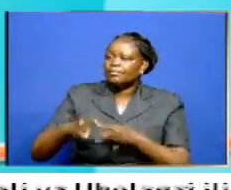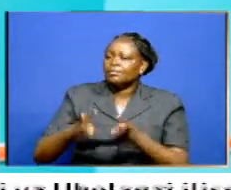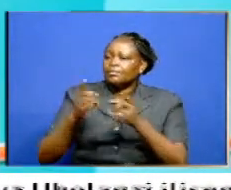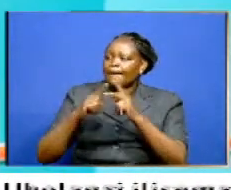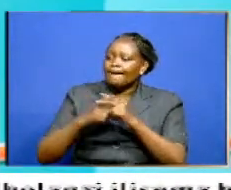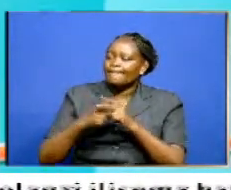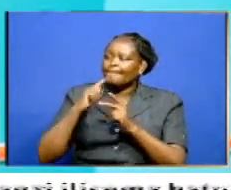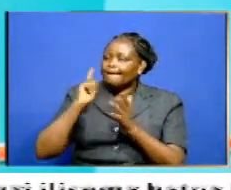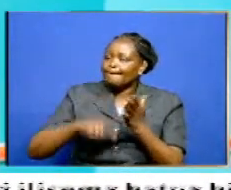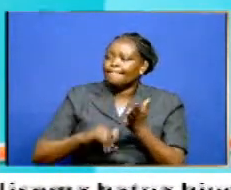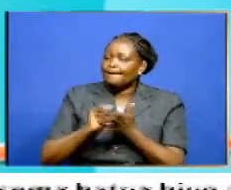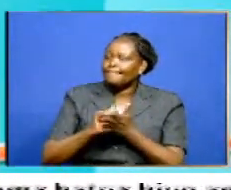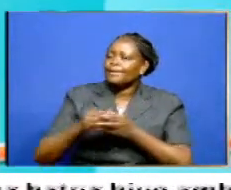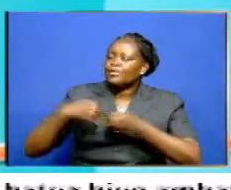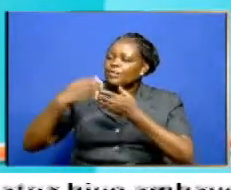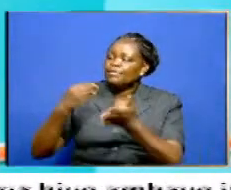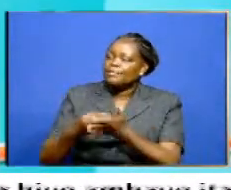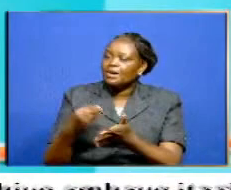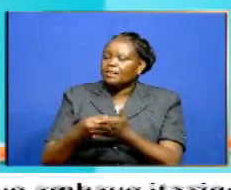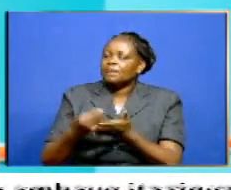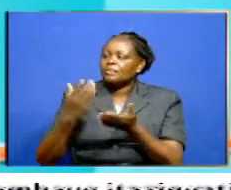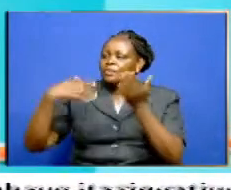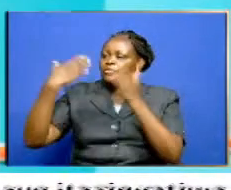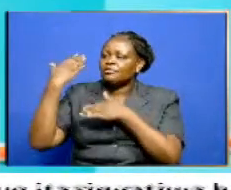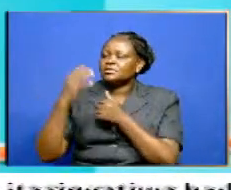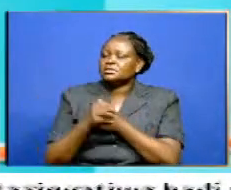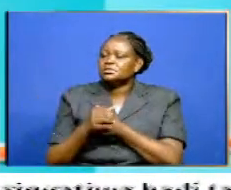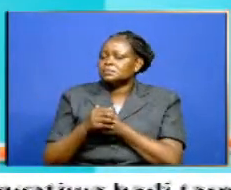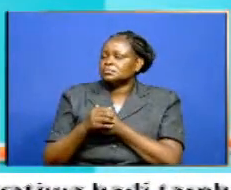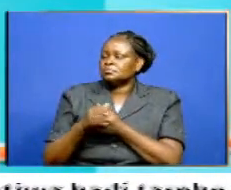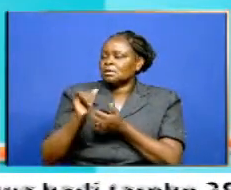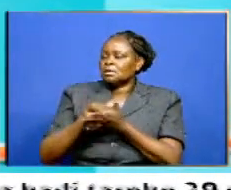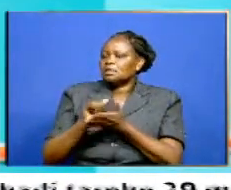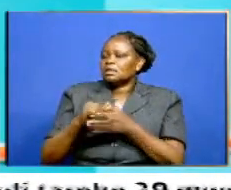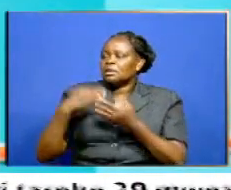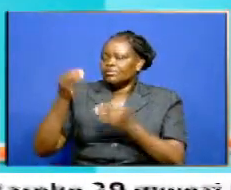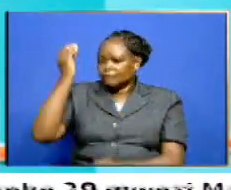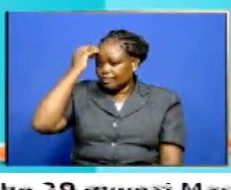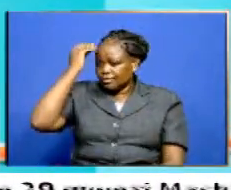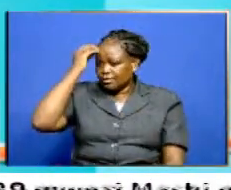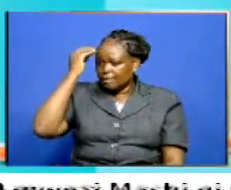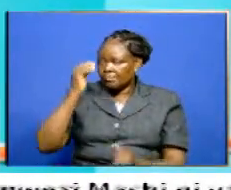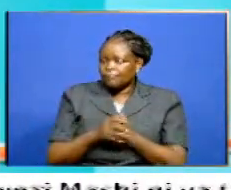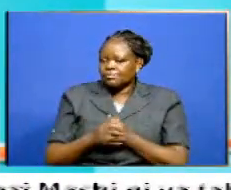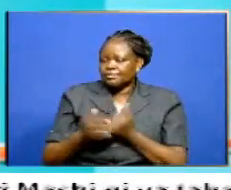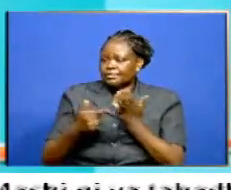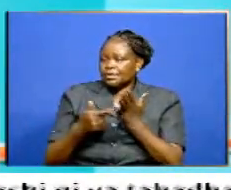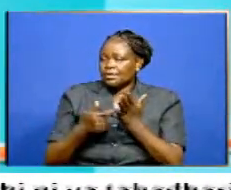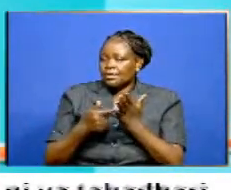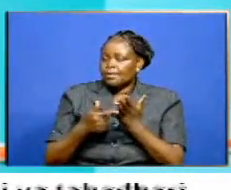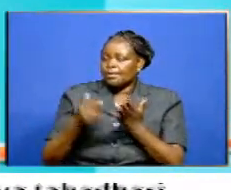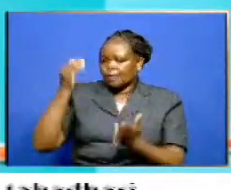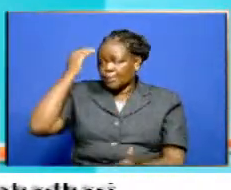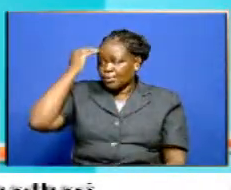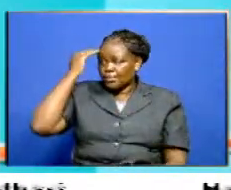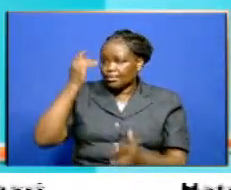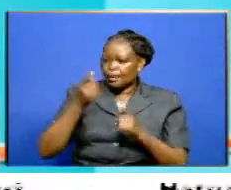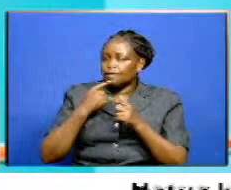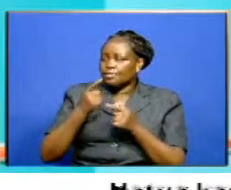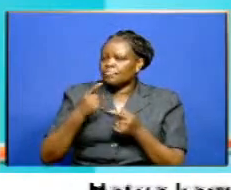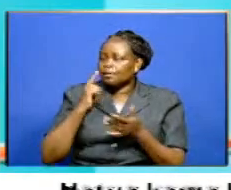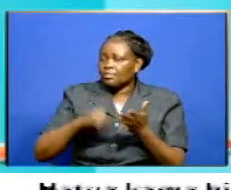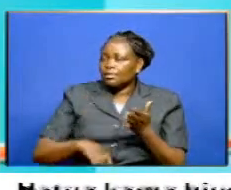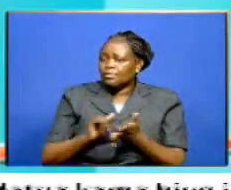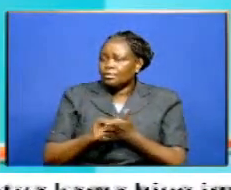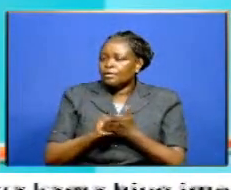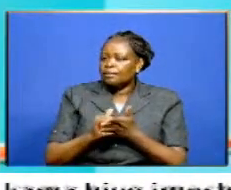ikaanza kusema tunapatiana pesa kwa vyuo vikuu ambavyo vinatoa mafunzo ya technical knowledge. So wanasema